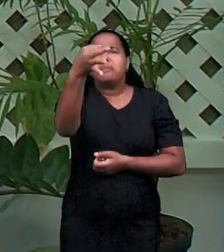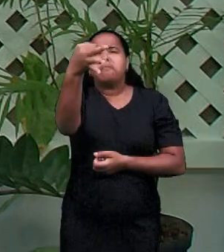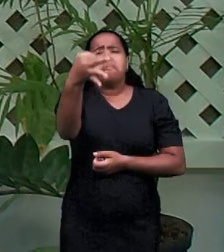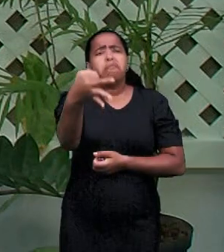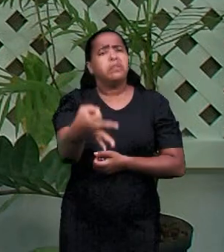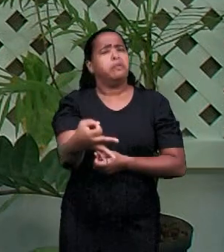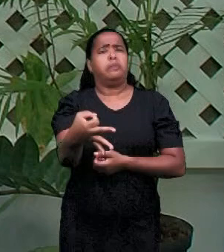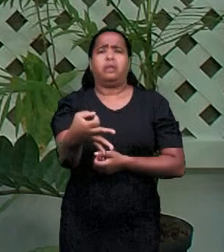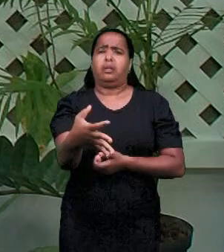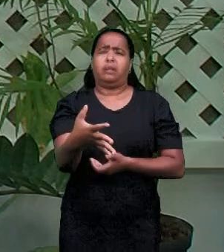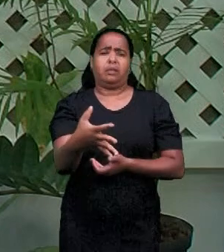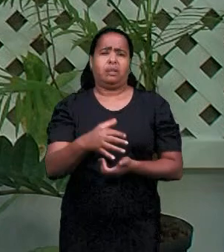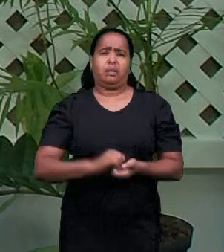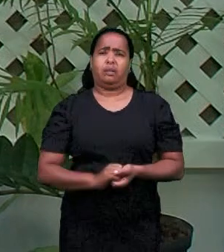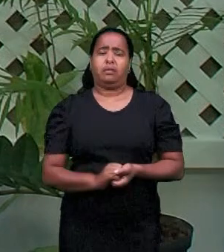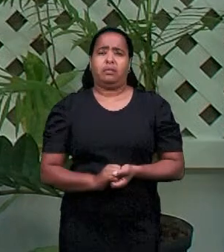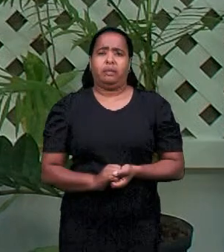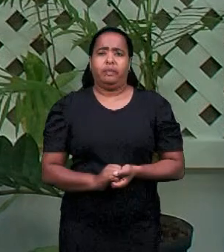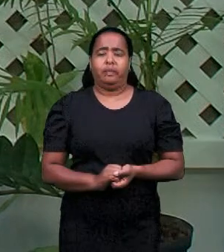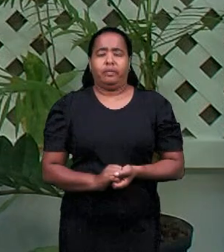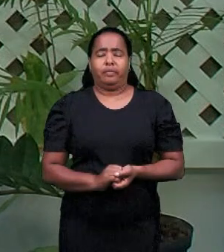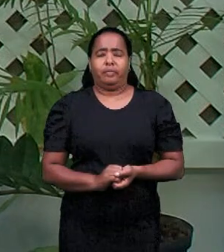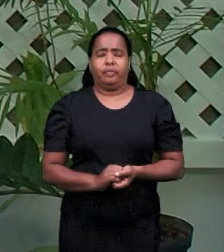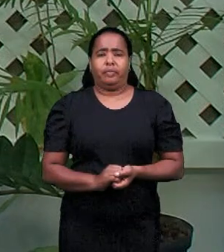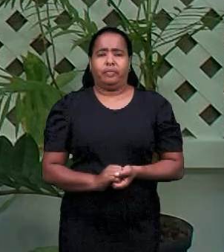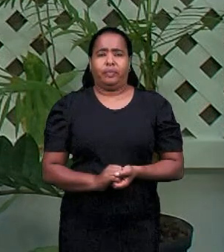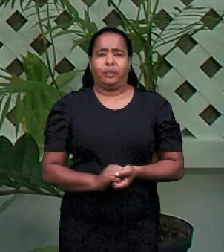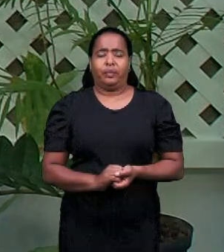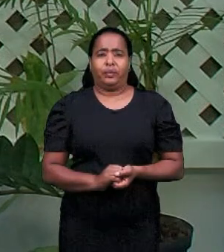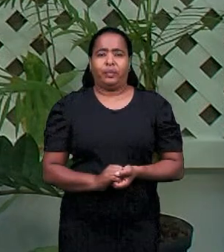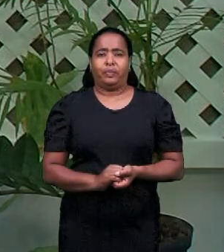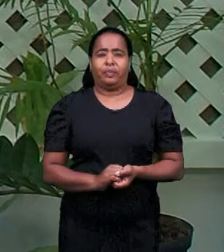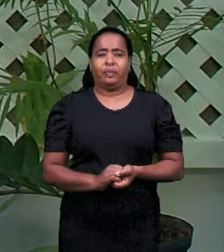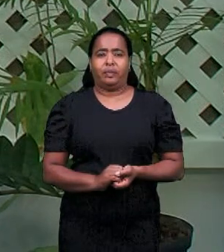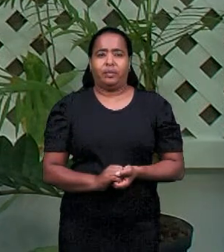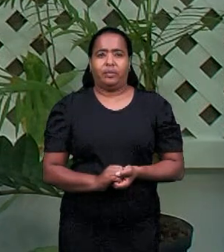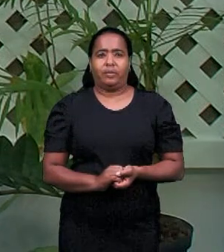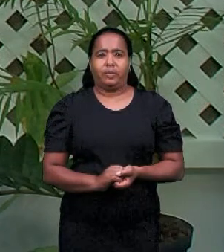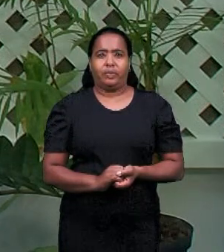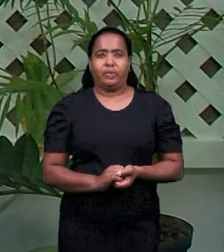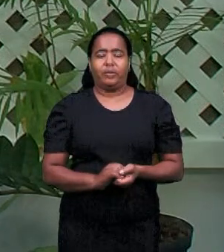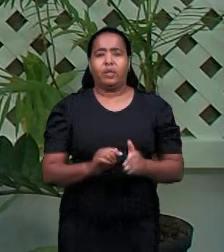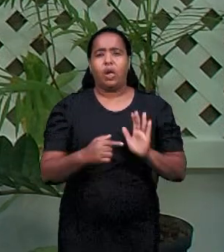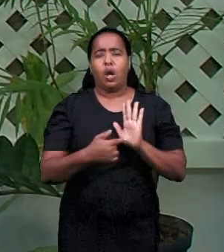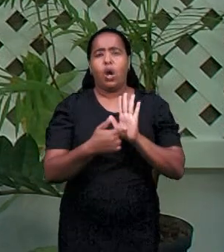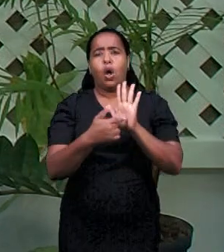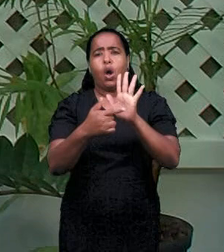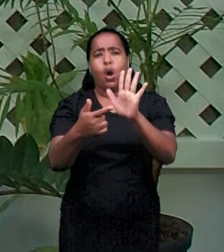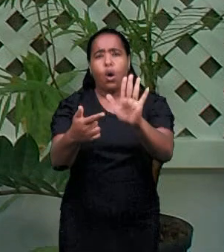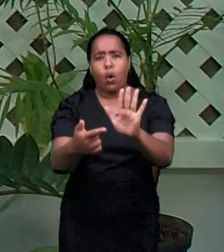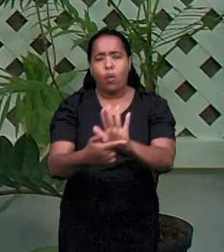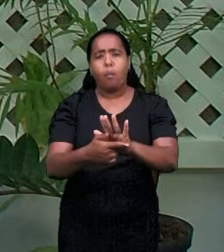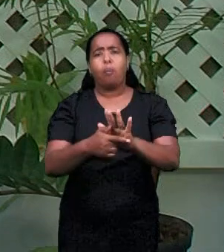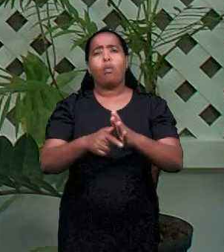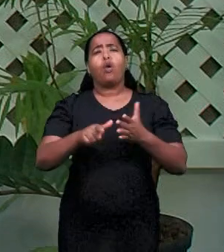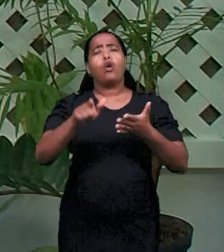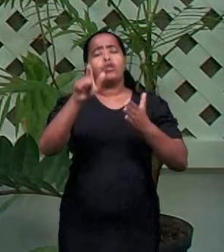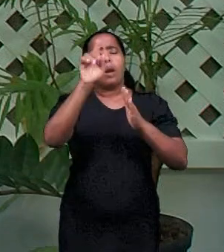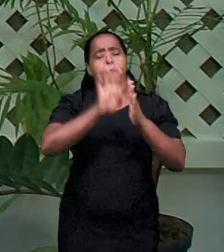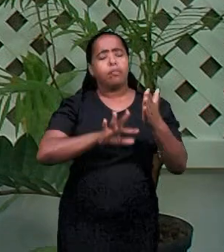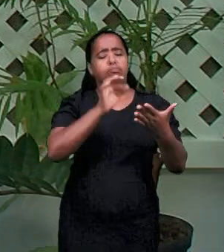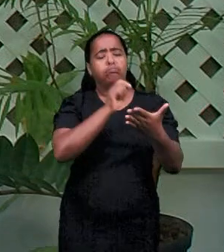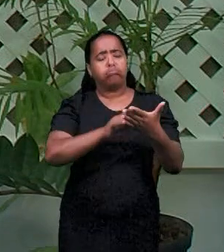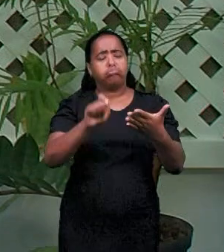extraordinaires. Ils ont apporté un ensemble très grand par rapport aux manifestations bibliques à propos